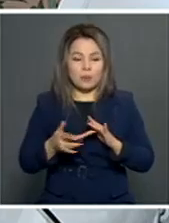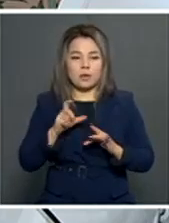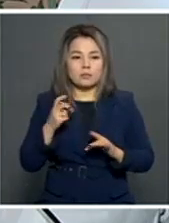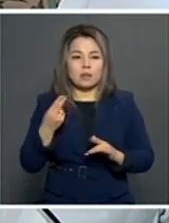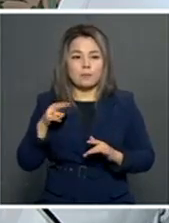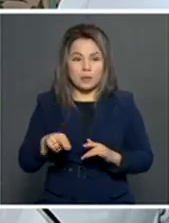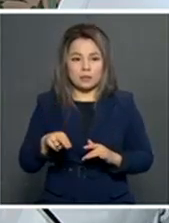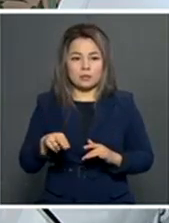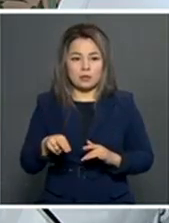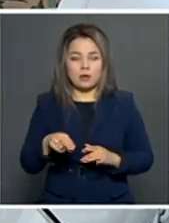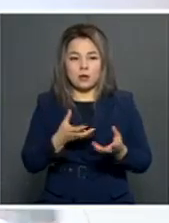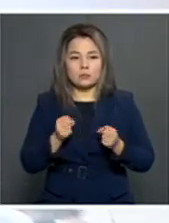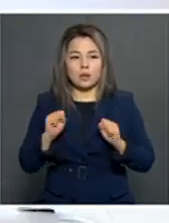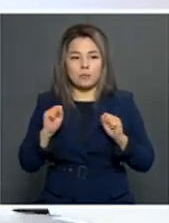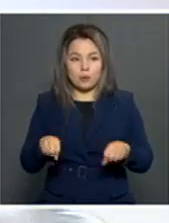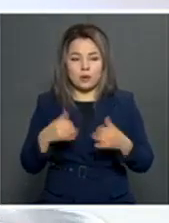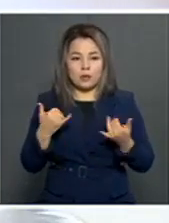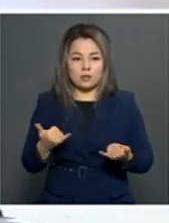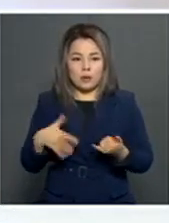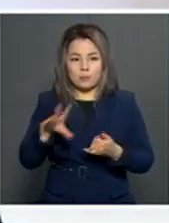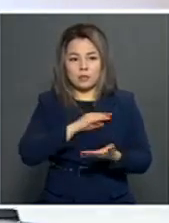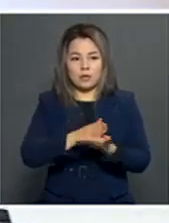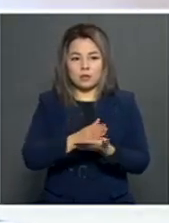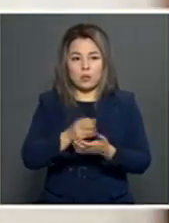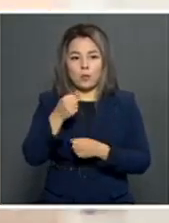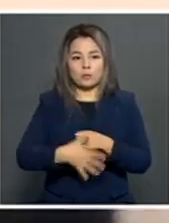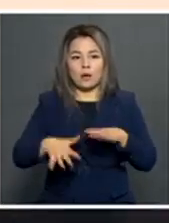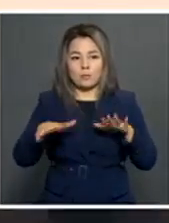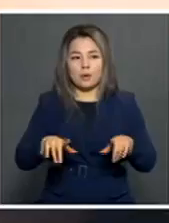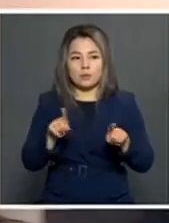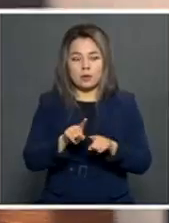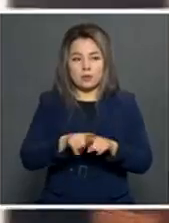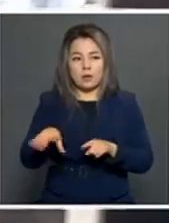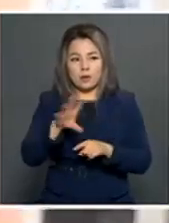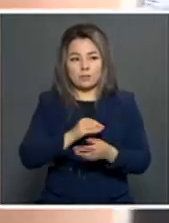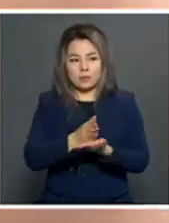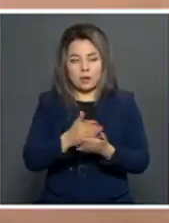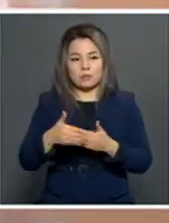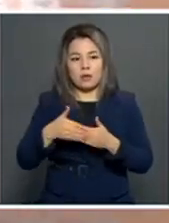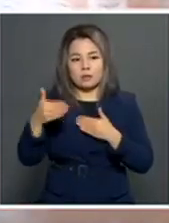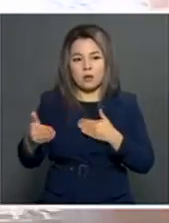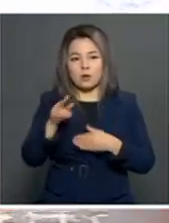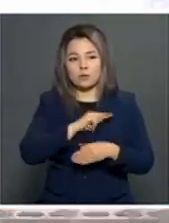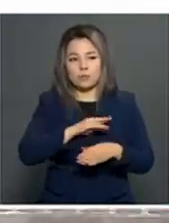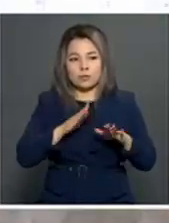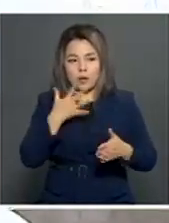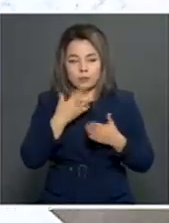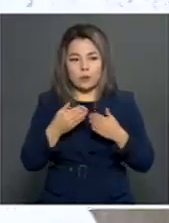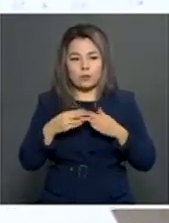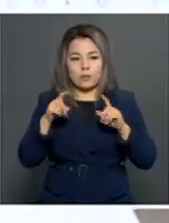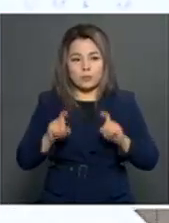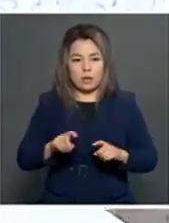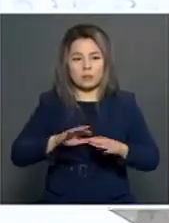ЭЦП ала береді. Қазір халыққа қызмет көрсету орталығы қызметкерлерінің барлығы қашықтан жұмыс істеп жатыр. Мемлекеттік реестр